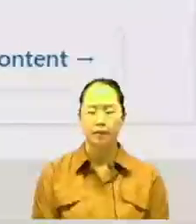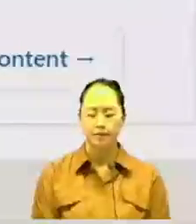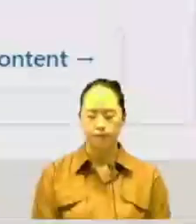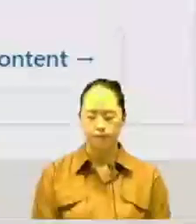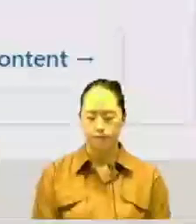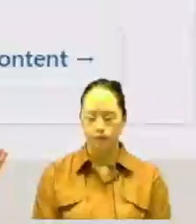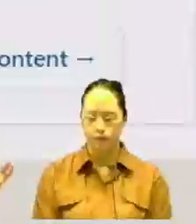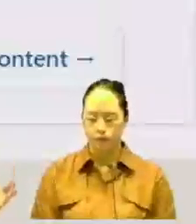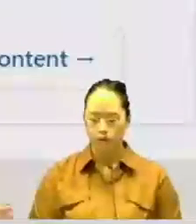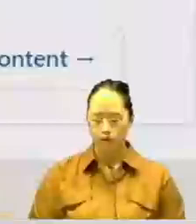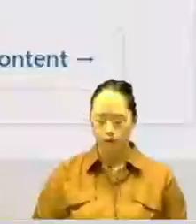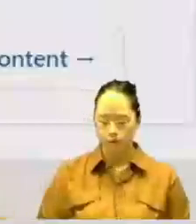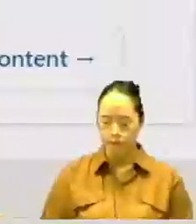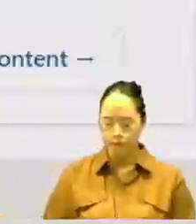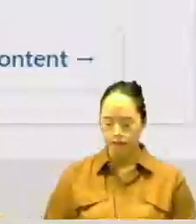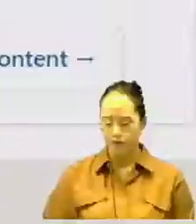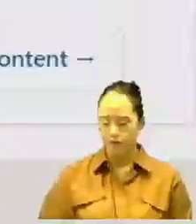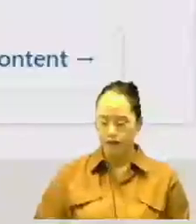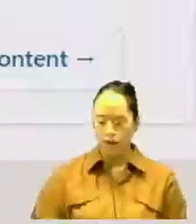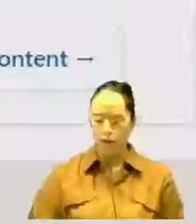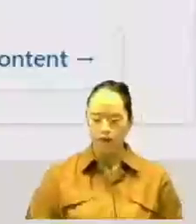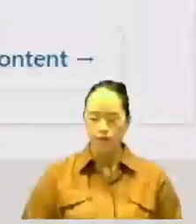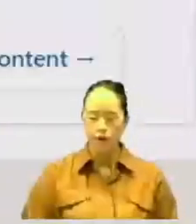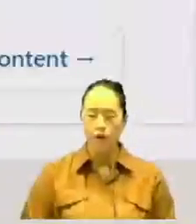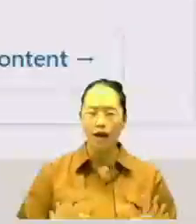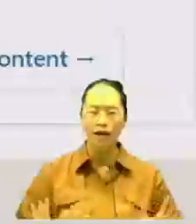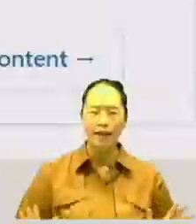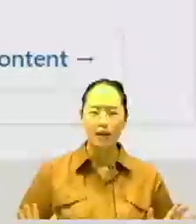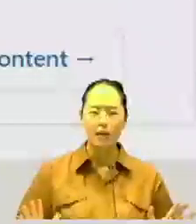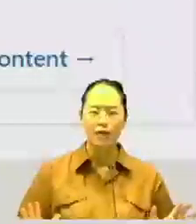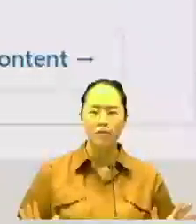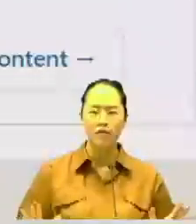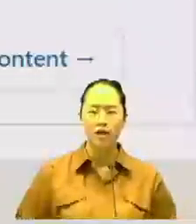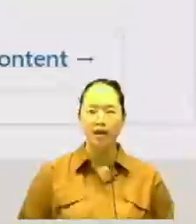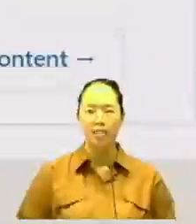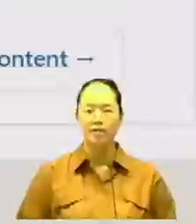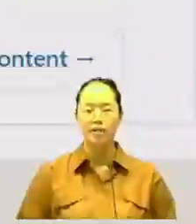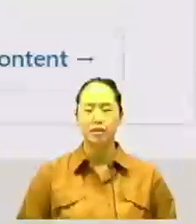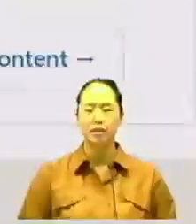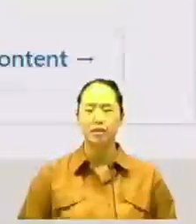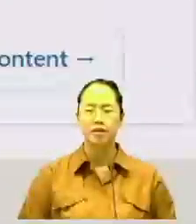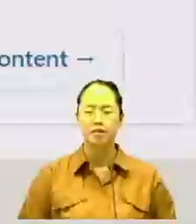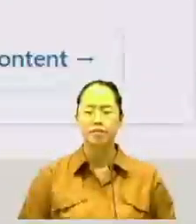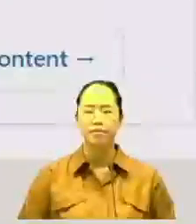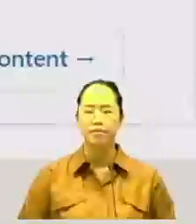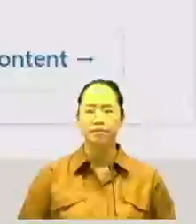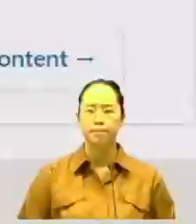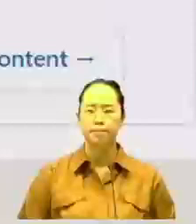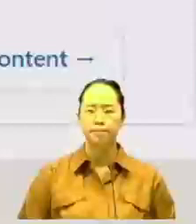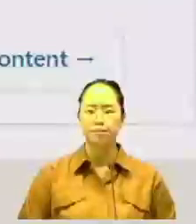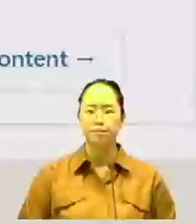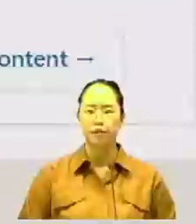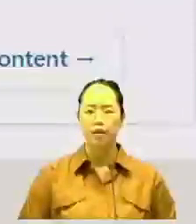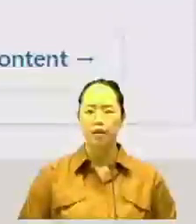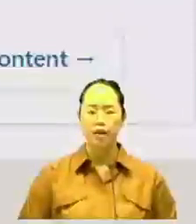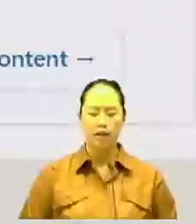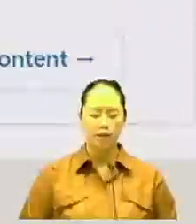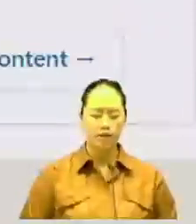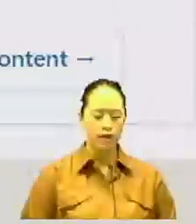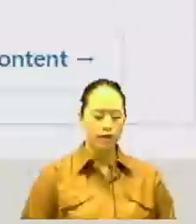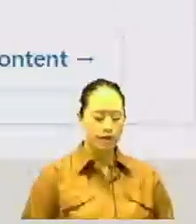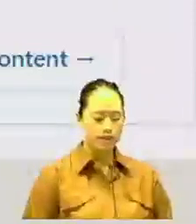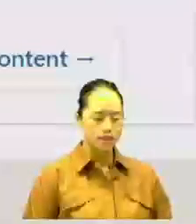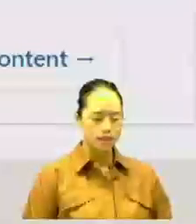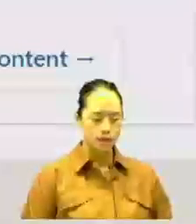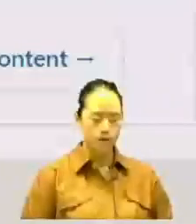情吗？从这个人的角度来说呢，我们是完全的毫不知道将来未来会发生什么样的事